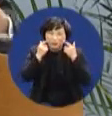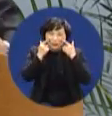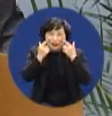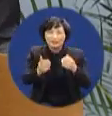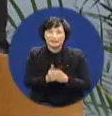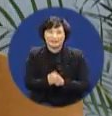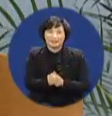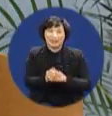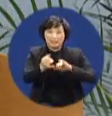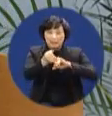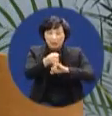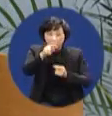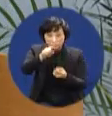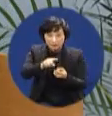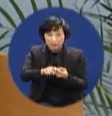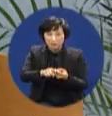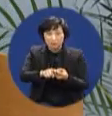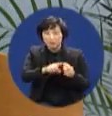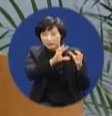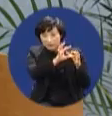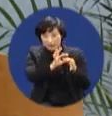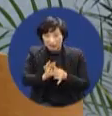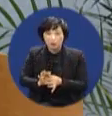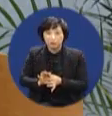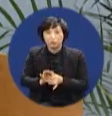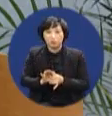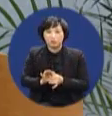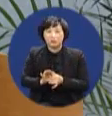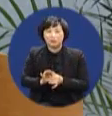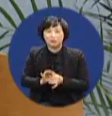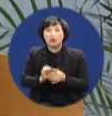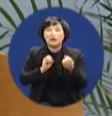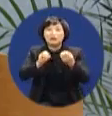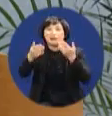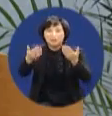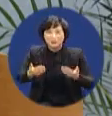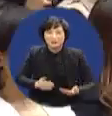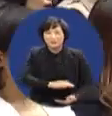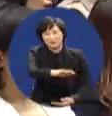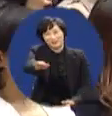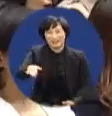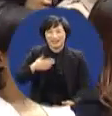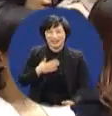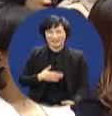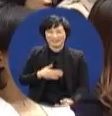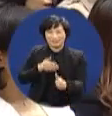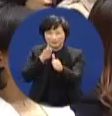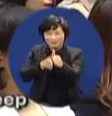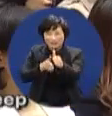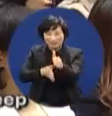분명하게 약속대로 이행을 받는다는 사실을 알아야 합니다.